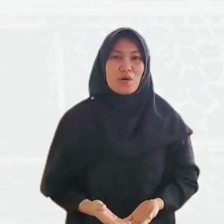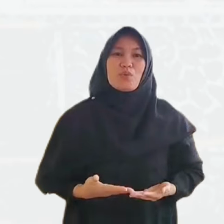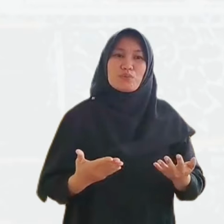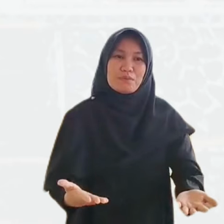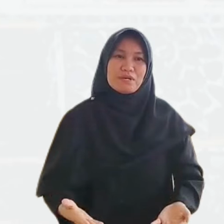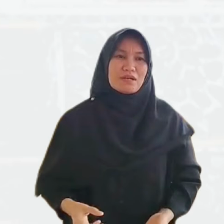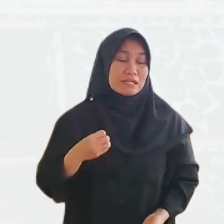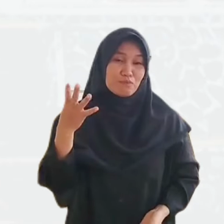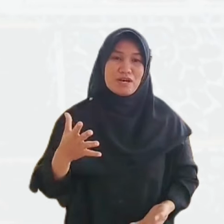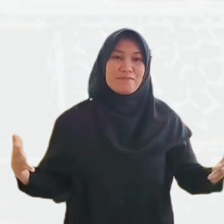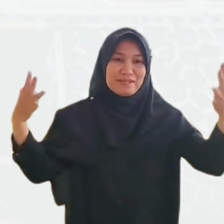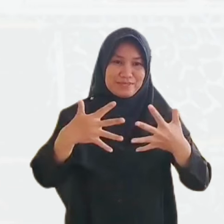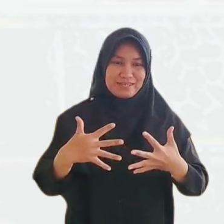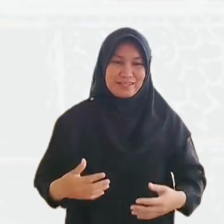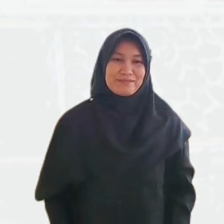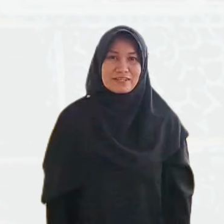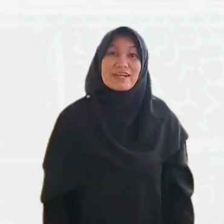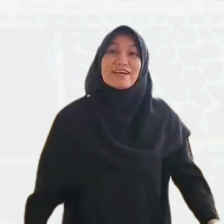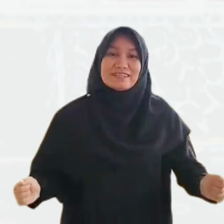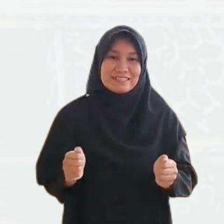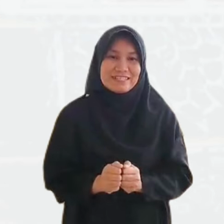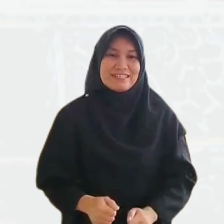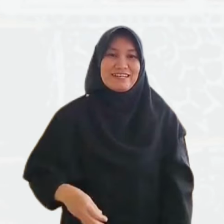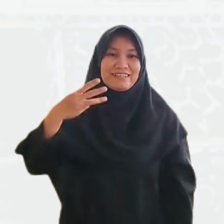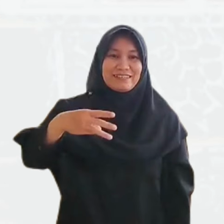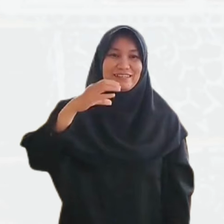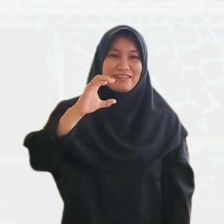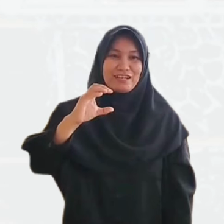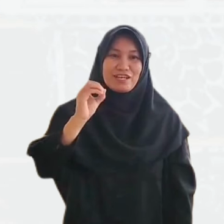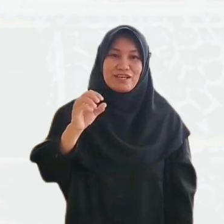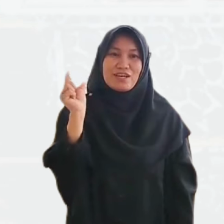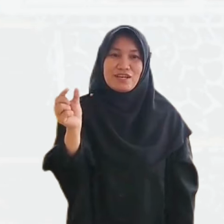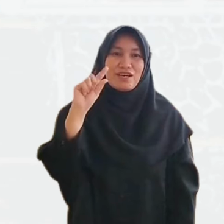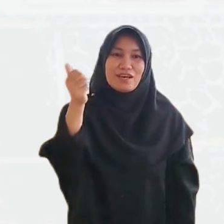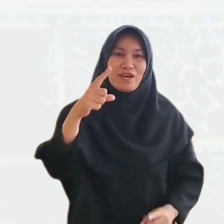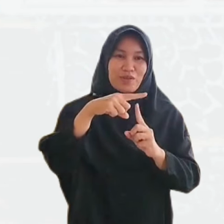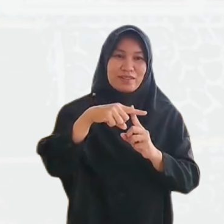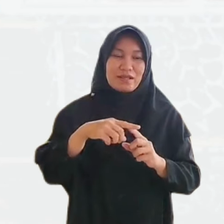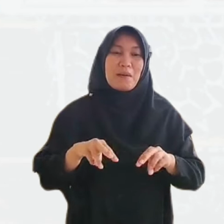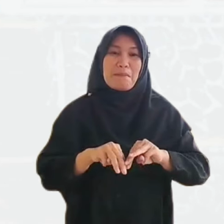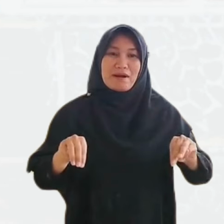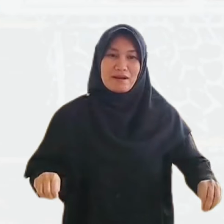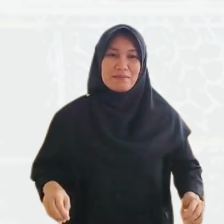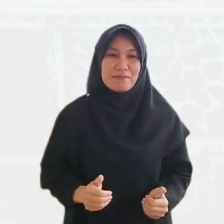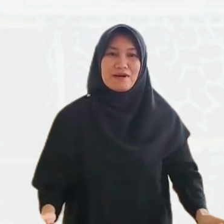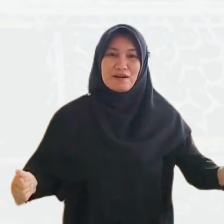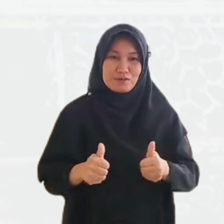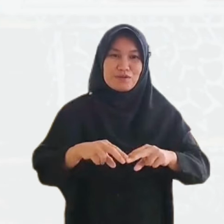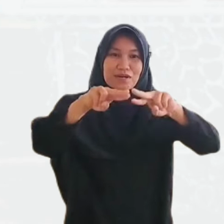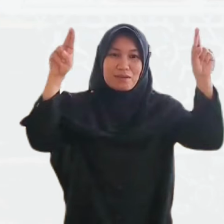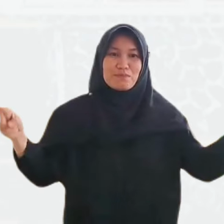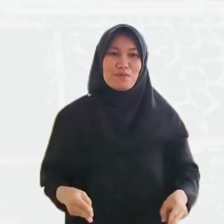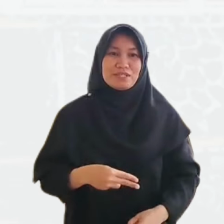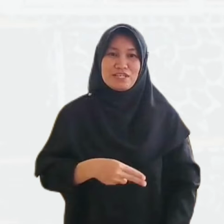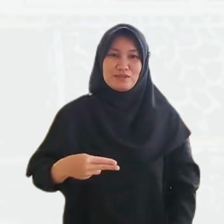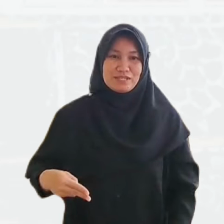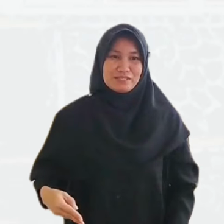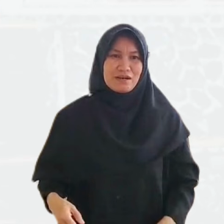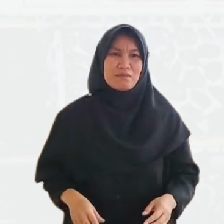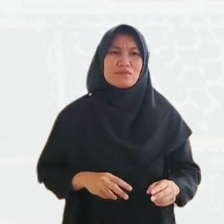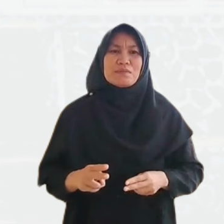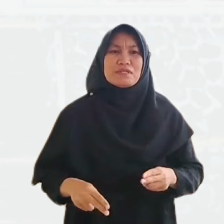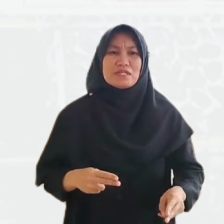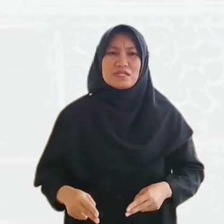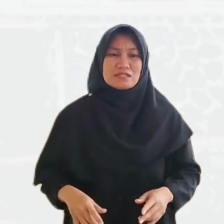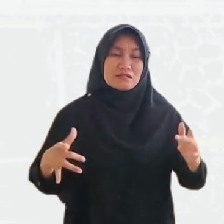kemudahan bagi masyarakat. Melalui aplikasi e-Court, Mahkamah Agung Republik Indonesia, proses administrasi perkara